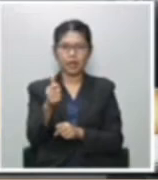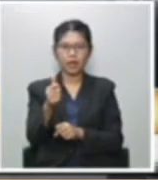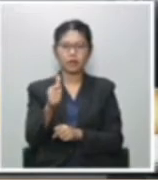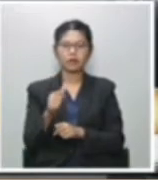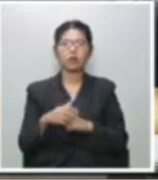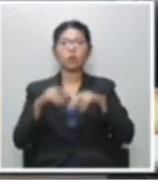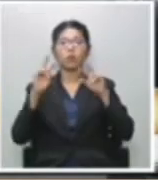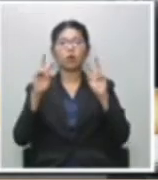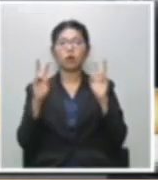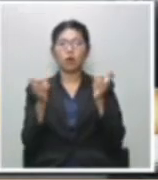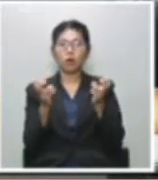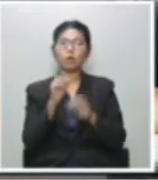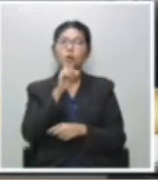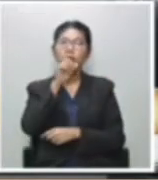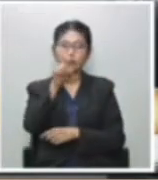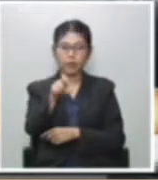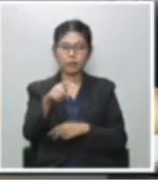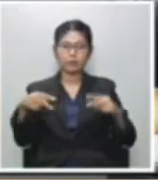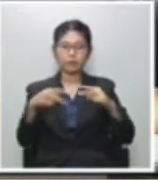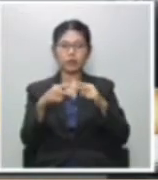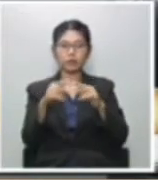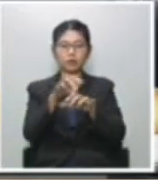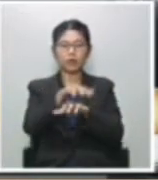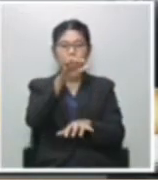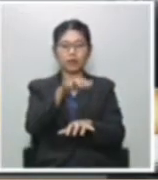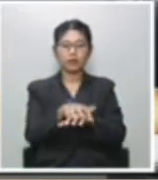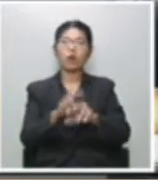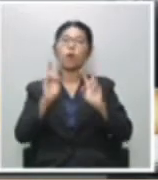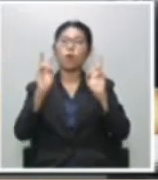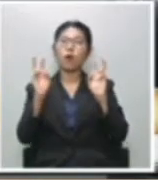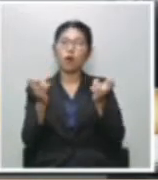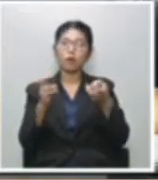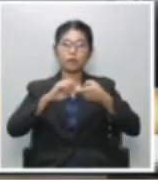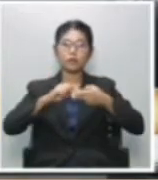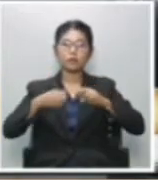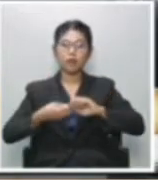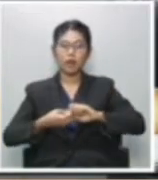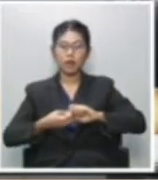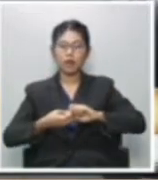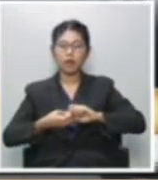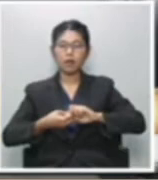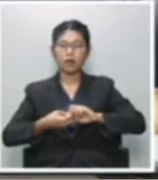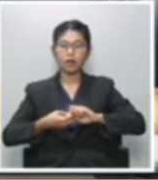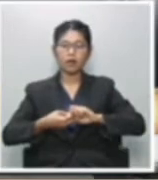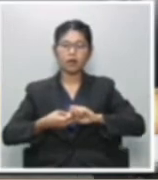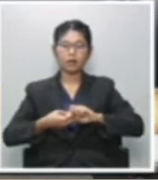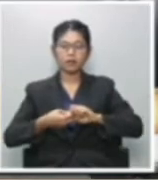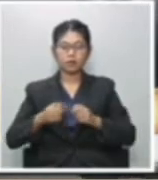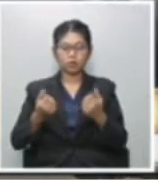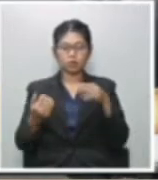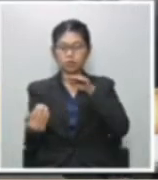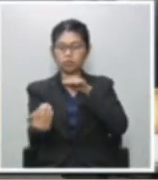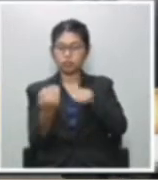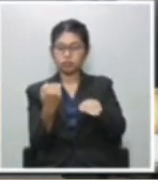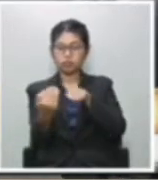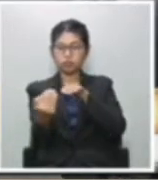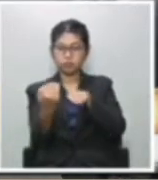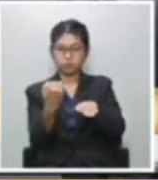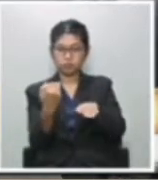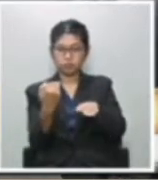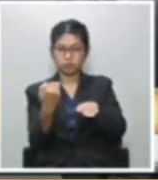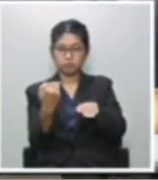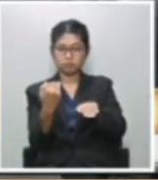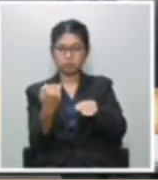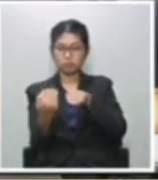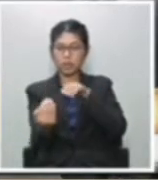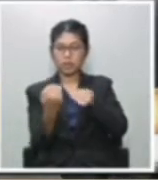ที่ผมได้ถามกระทรวงมหาดไทยนั้นเป็นกระทู้ปัญหาการใช้เส้นทางสัญจรเดินทางของประช